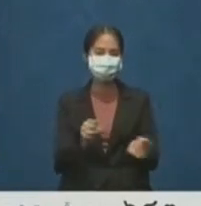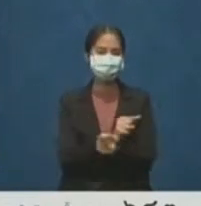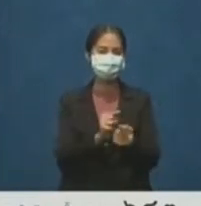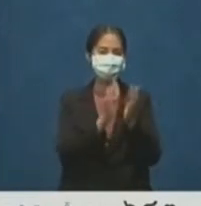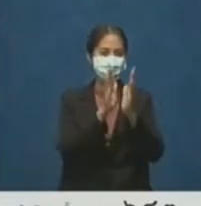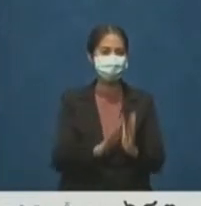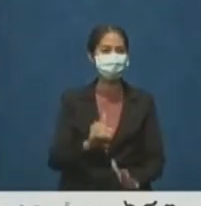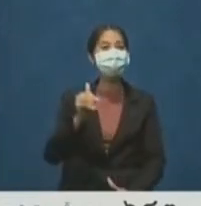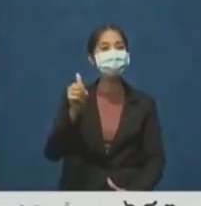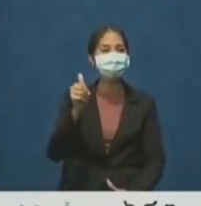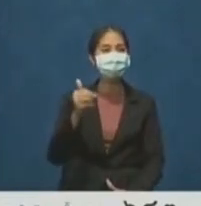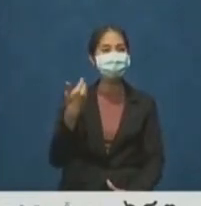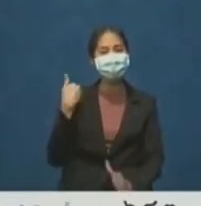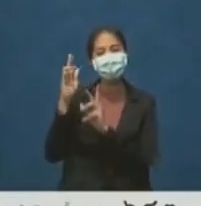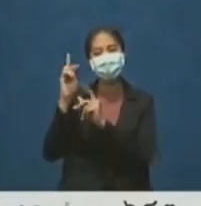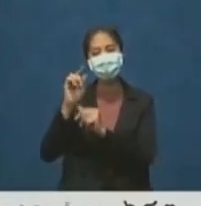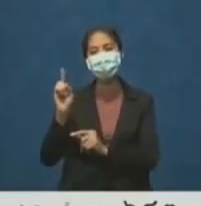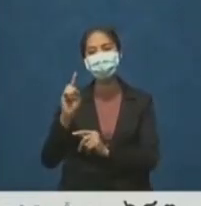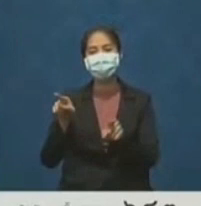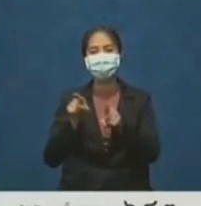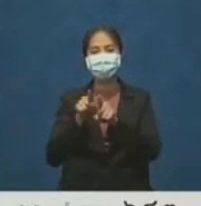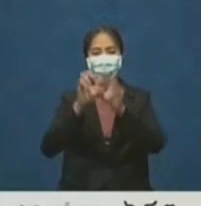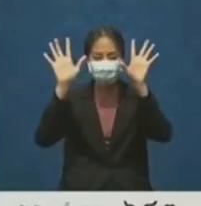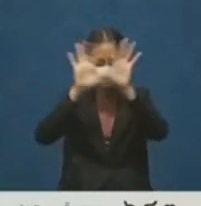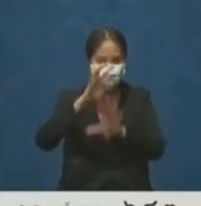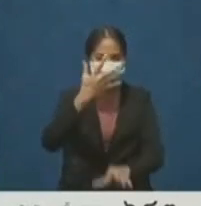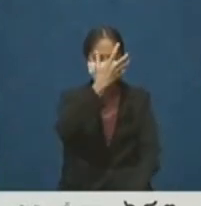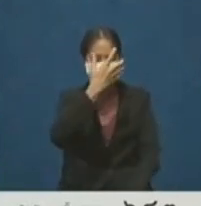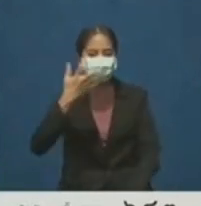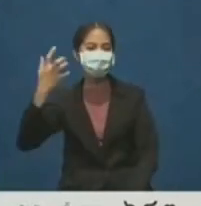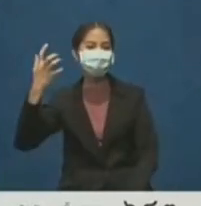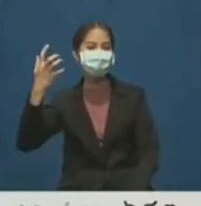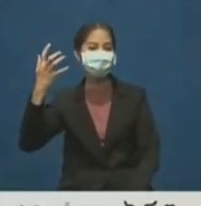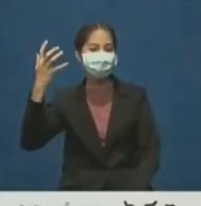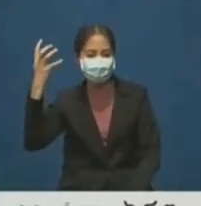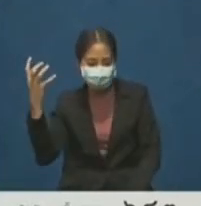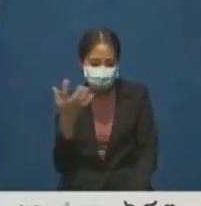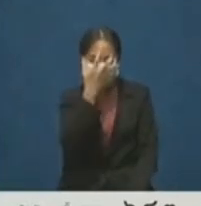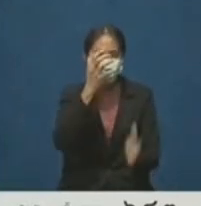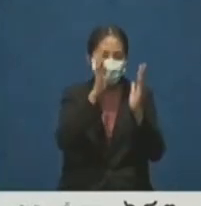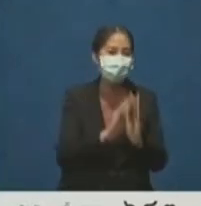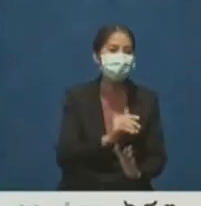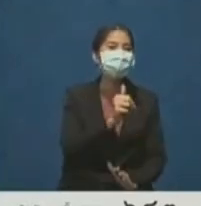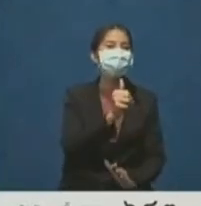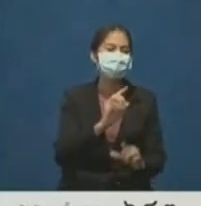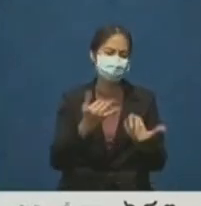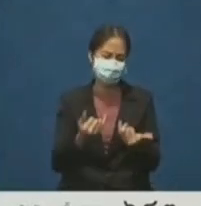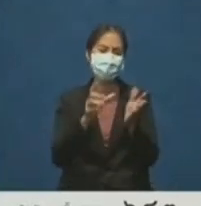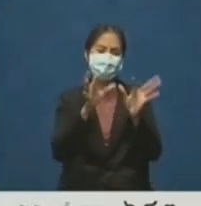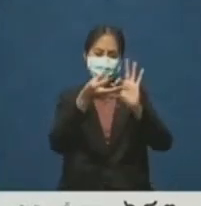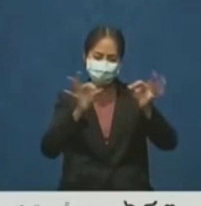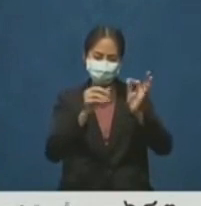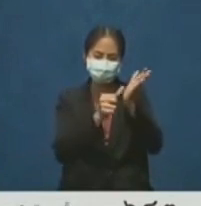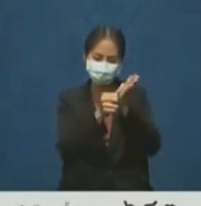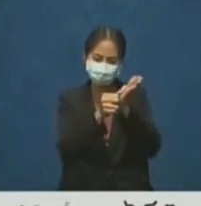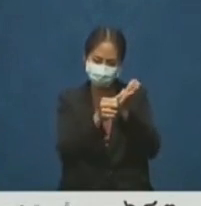คนดีจนสื่อตั้งฉายาว่าหน้ากากคนดีดังนั้นผมจึงให้ปรับคำพูดข้อความ